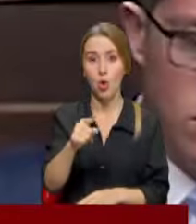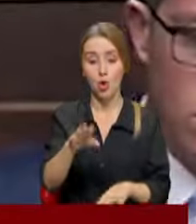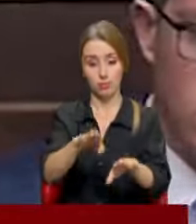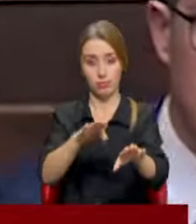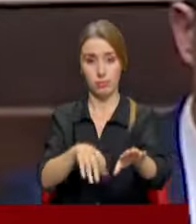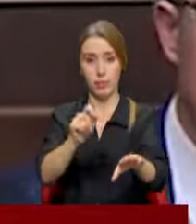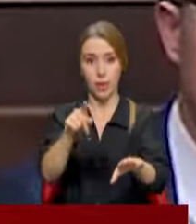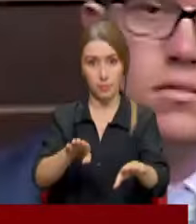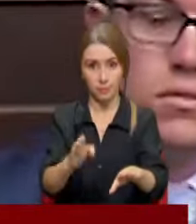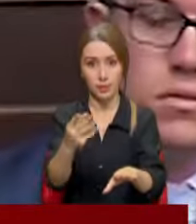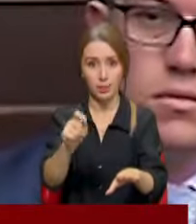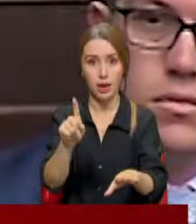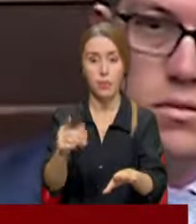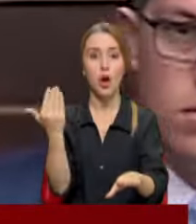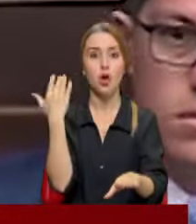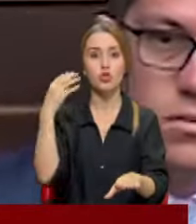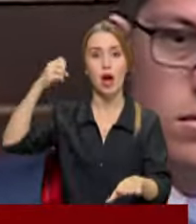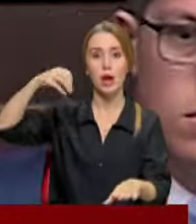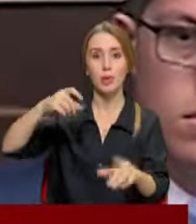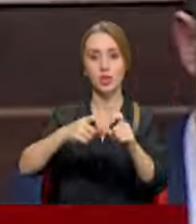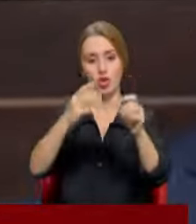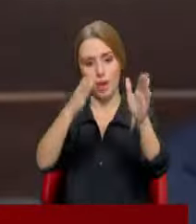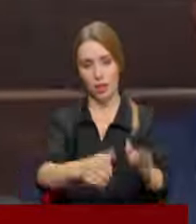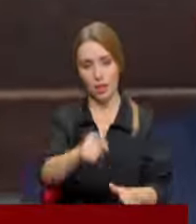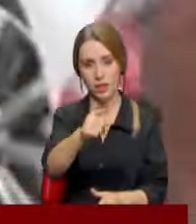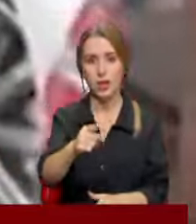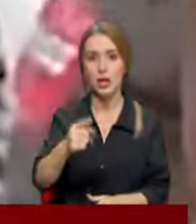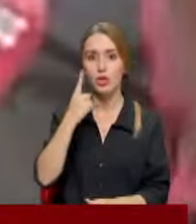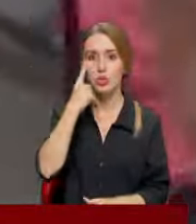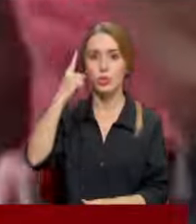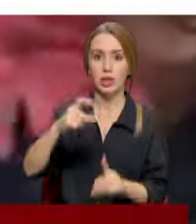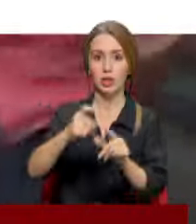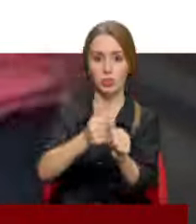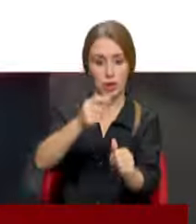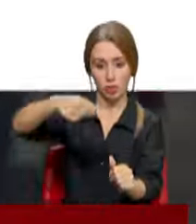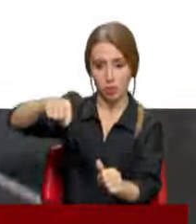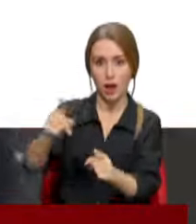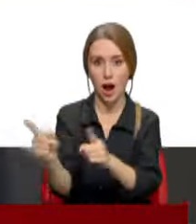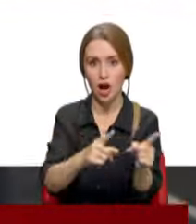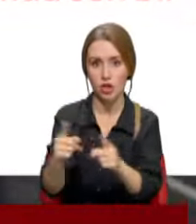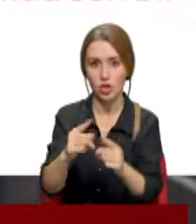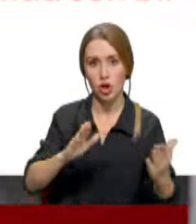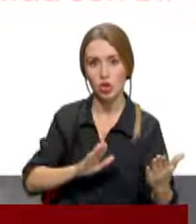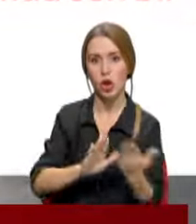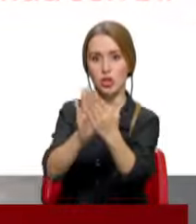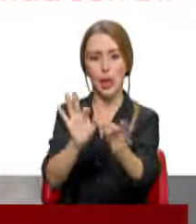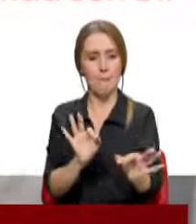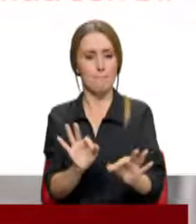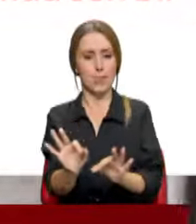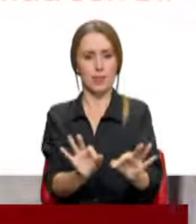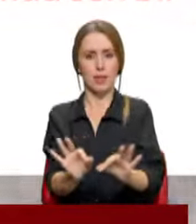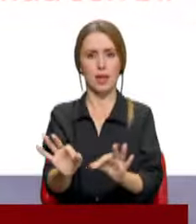adım attı ama öncesinde AK Partili Şamil Tayyar'la Cumhurbaşkanı danışmanları arasında karşılıklı fitne